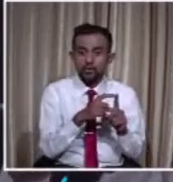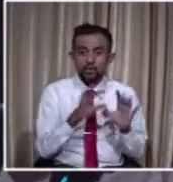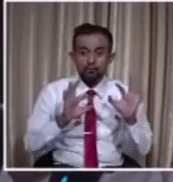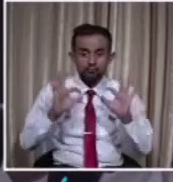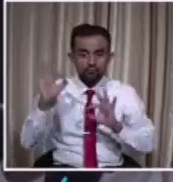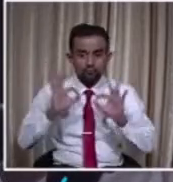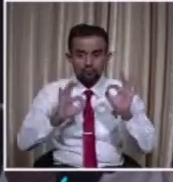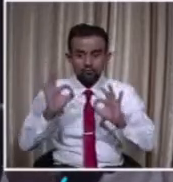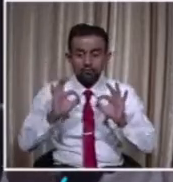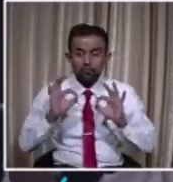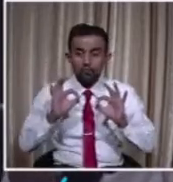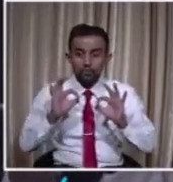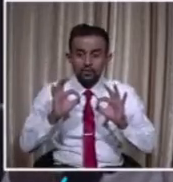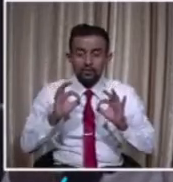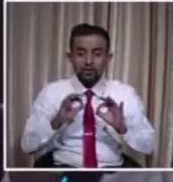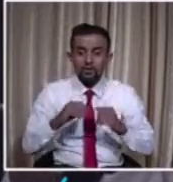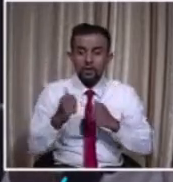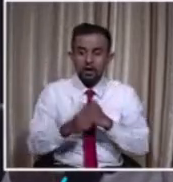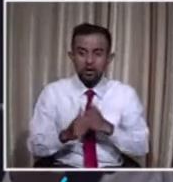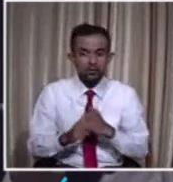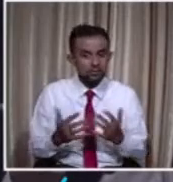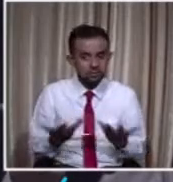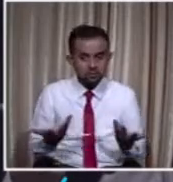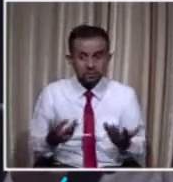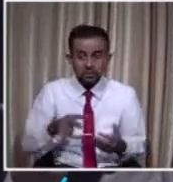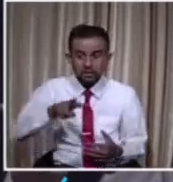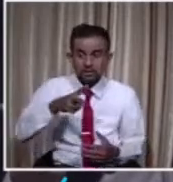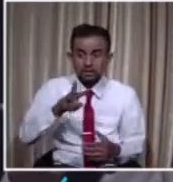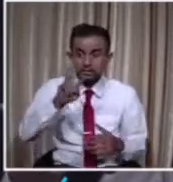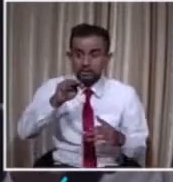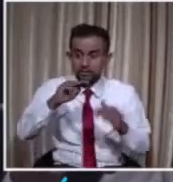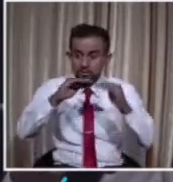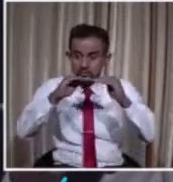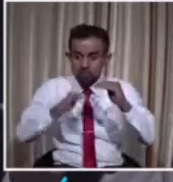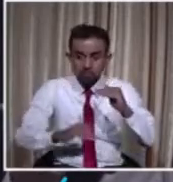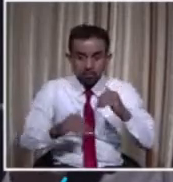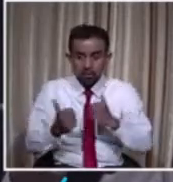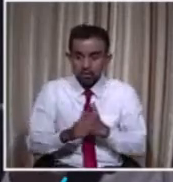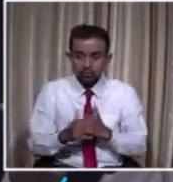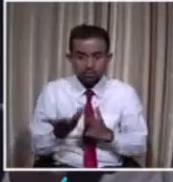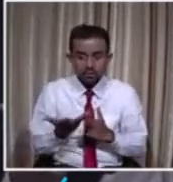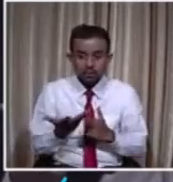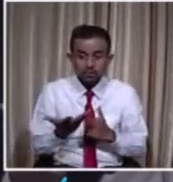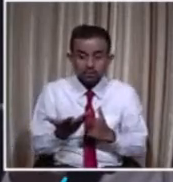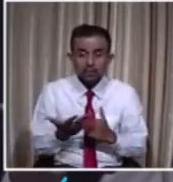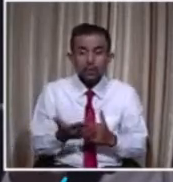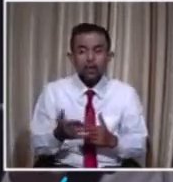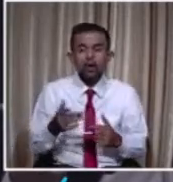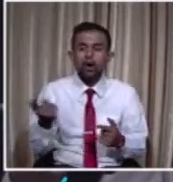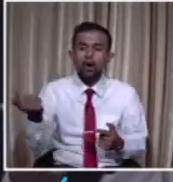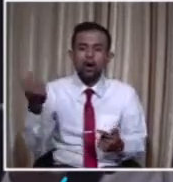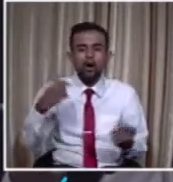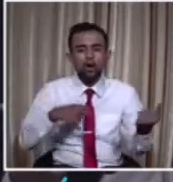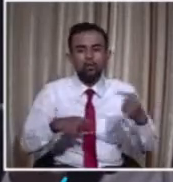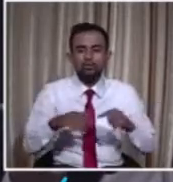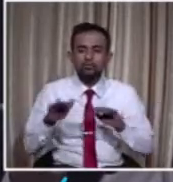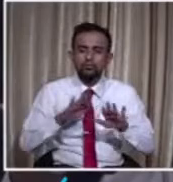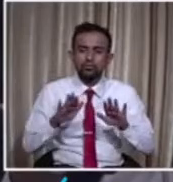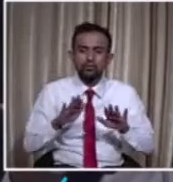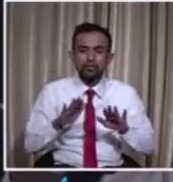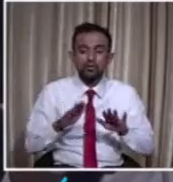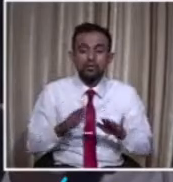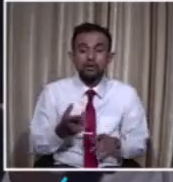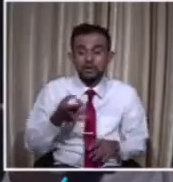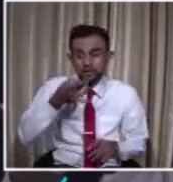අනුපාතය අපි සකස් කරගත්තේ නැත්නම් 230න් පල්ලෙහාට යන්න කුමන පිරිසක් පාලන බලය ගත්තත් මින්දන